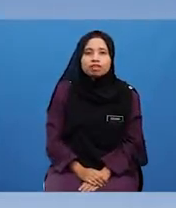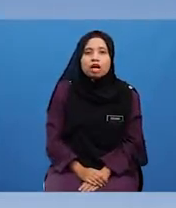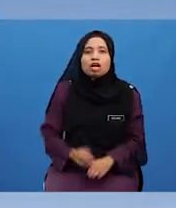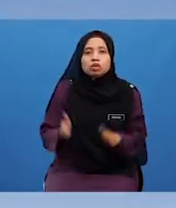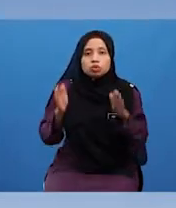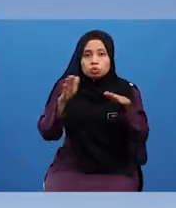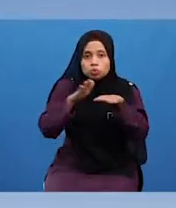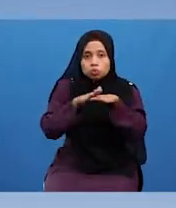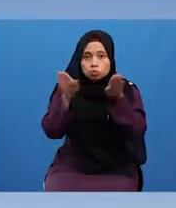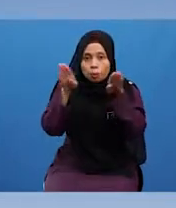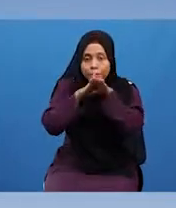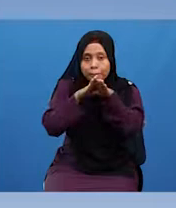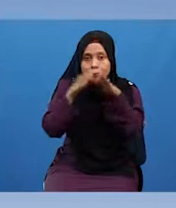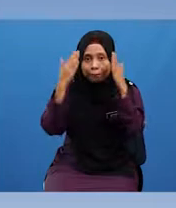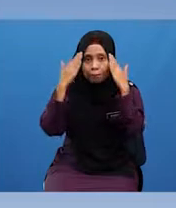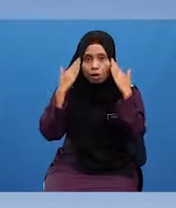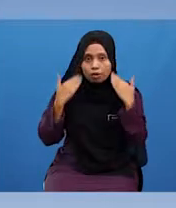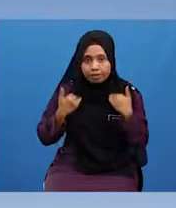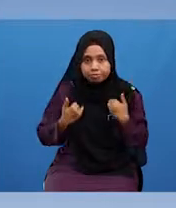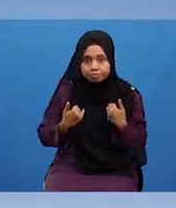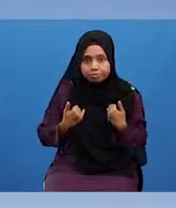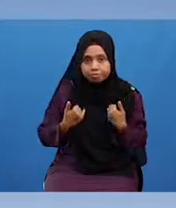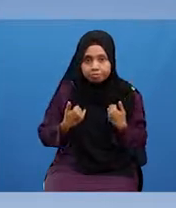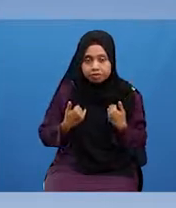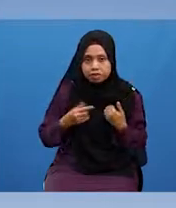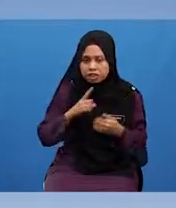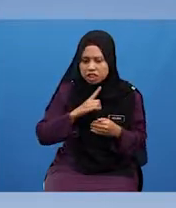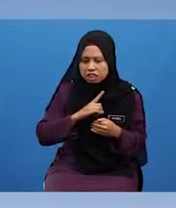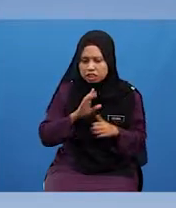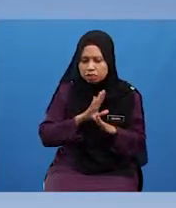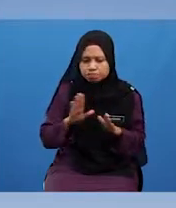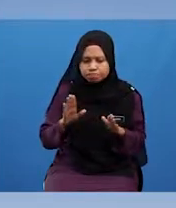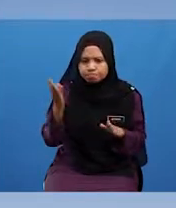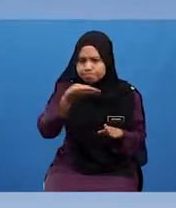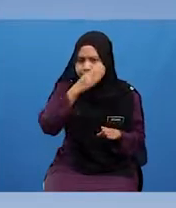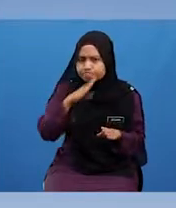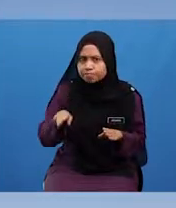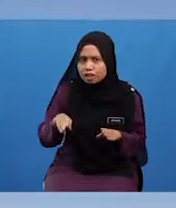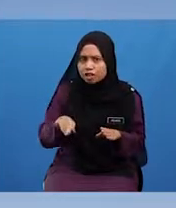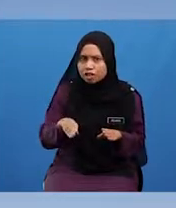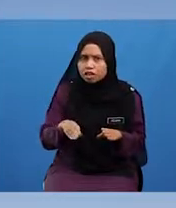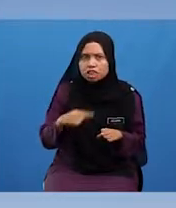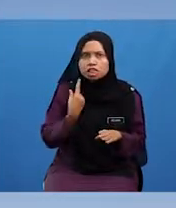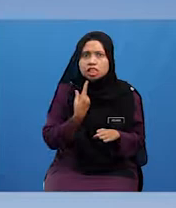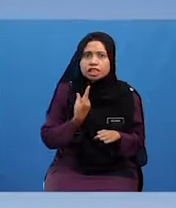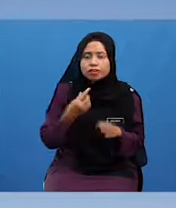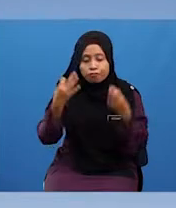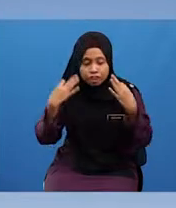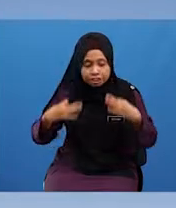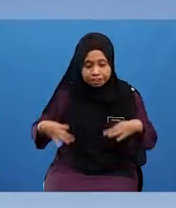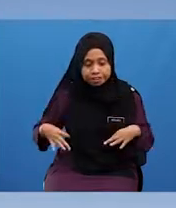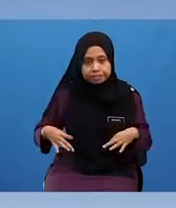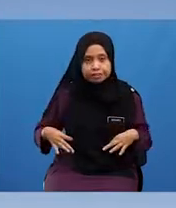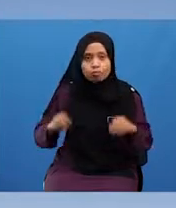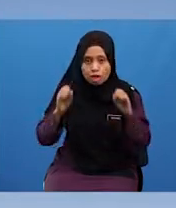Menutup aurat dengan sempurna. Islam tidak melarang untuk kita bergaya dan berfashion.